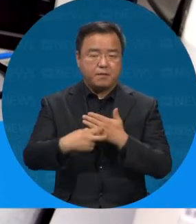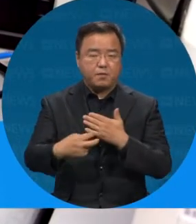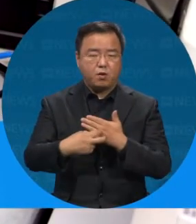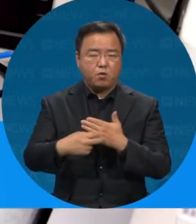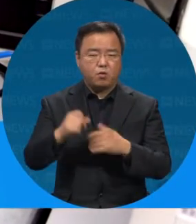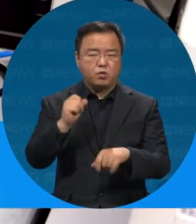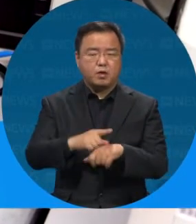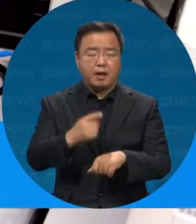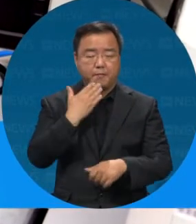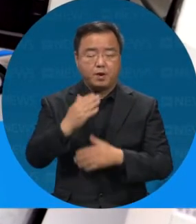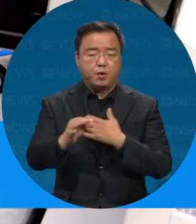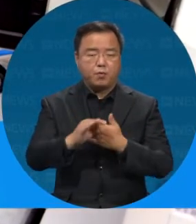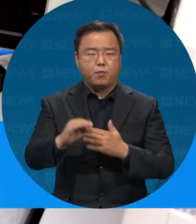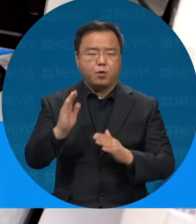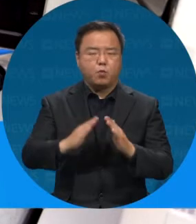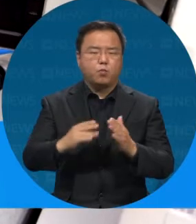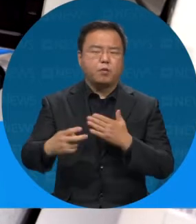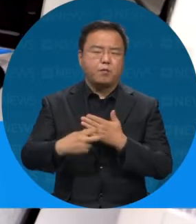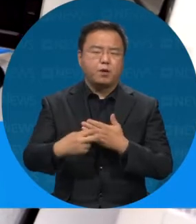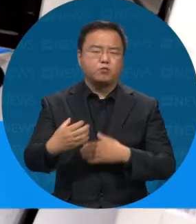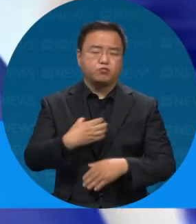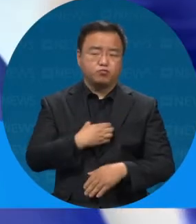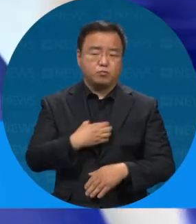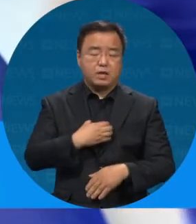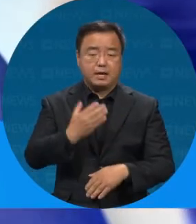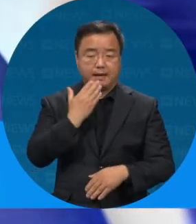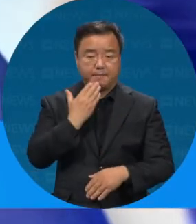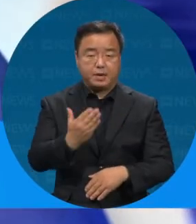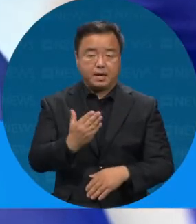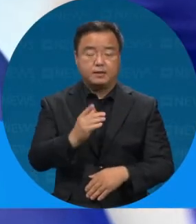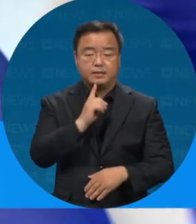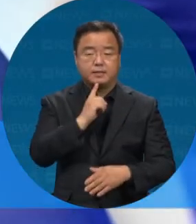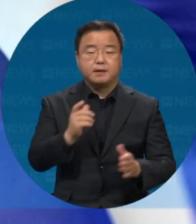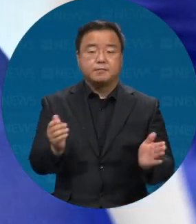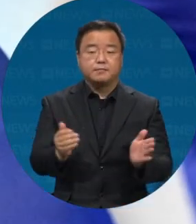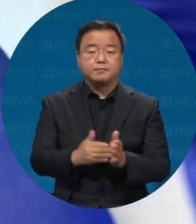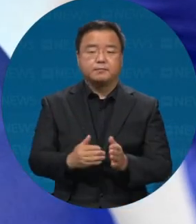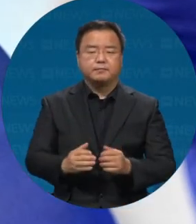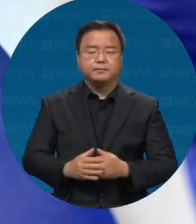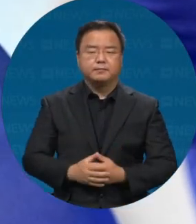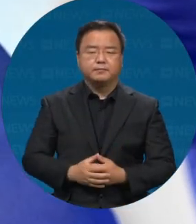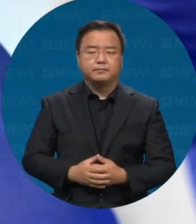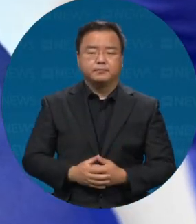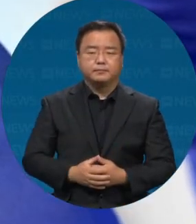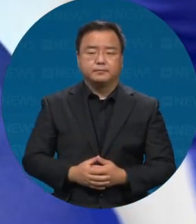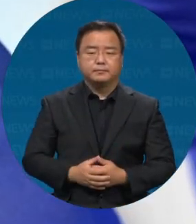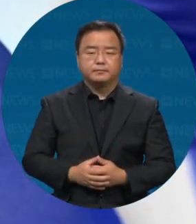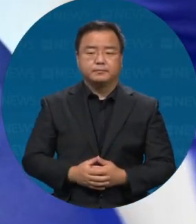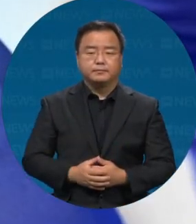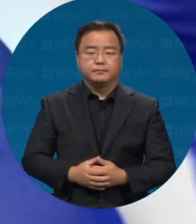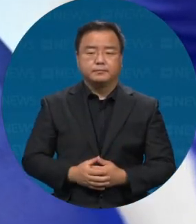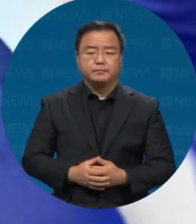자리매김하면 공중보건에 대한 위험성이 높아질 수 있다고 말했습니다. 지금까지 글로벌 브리핑이었습니다.